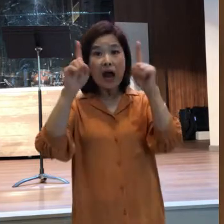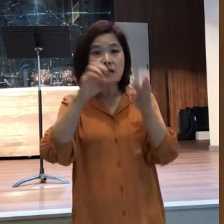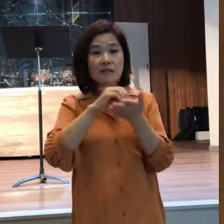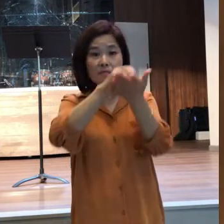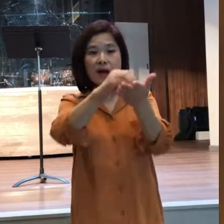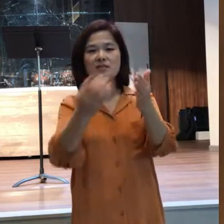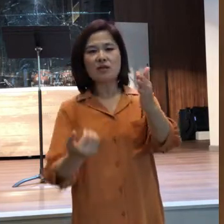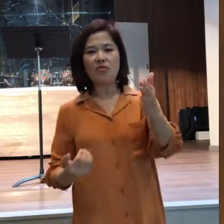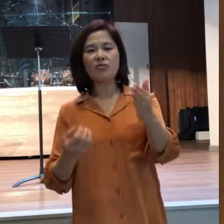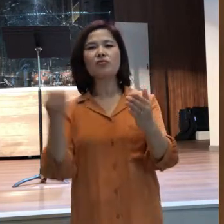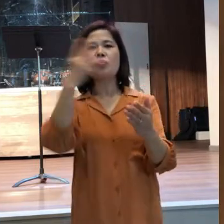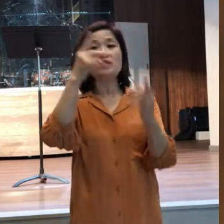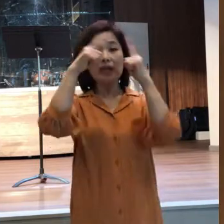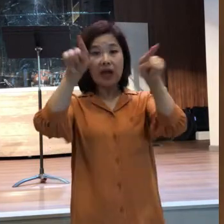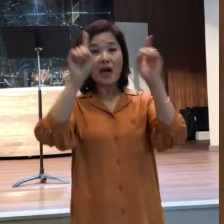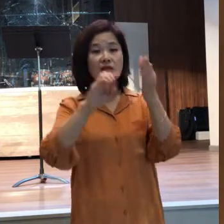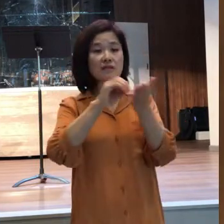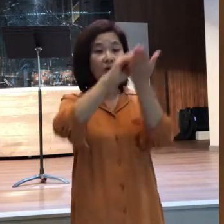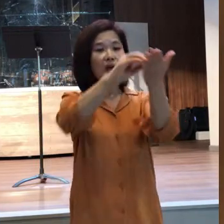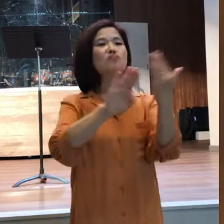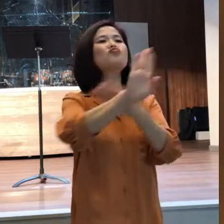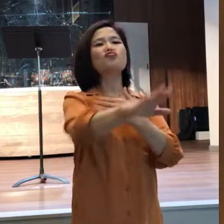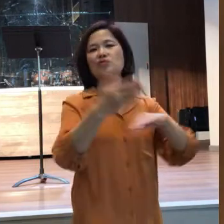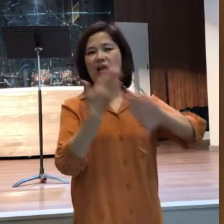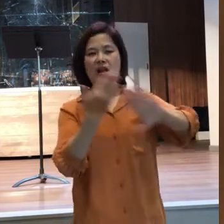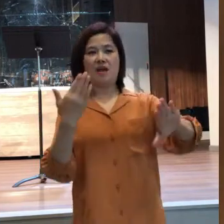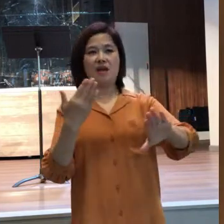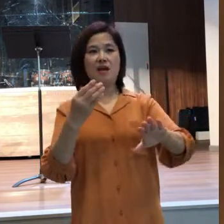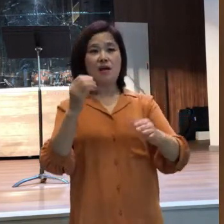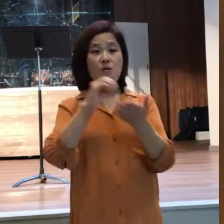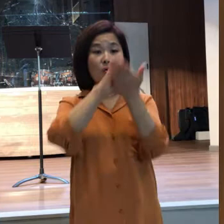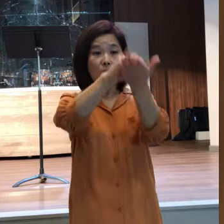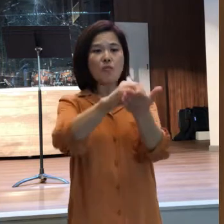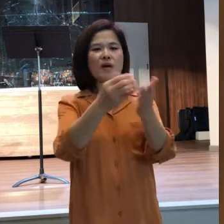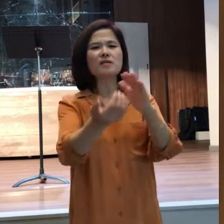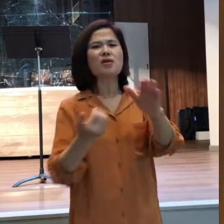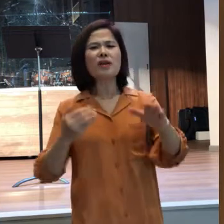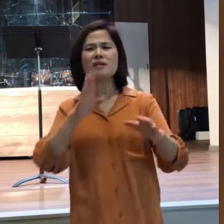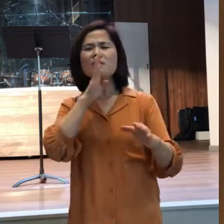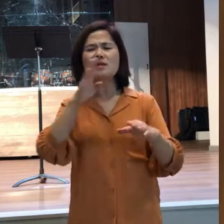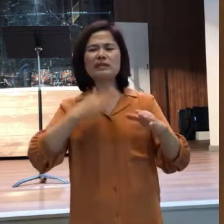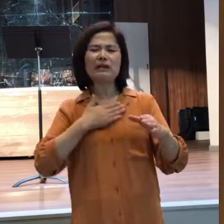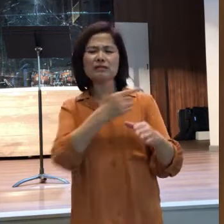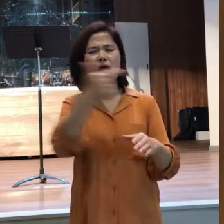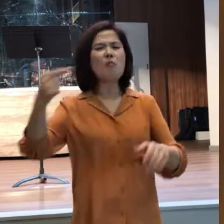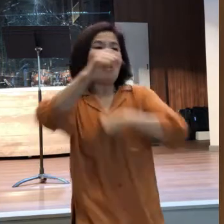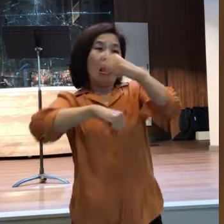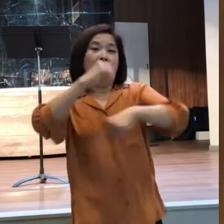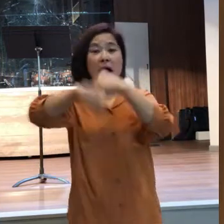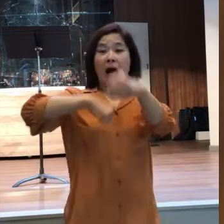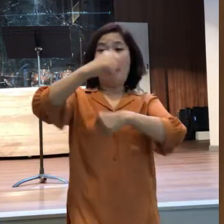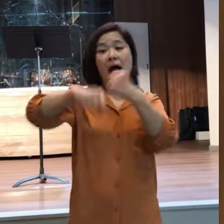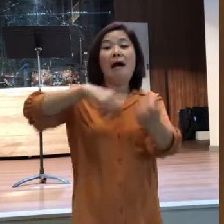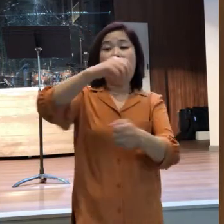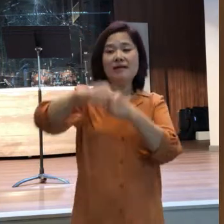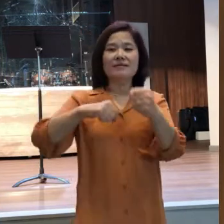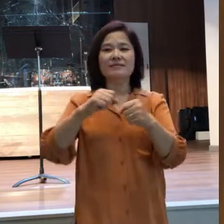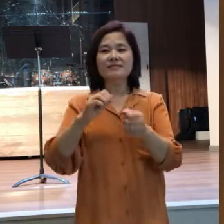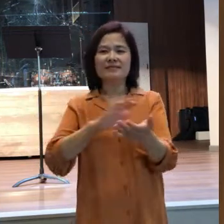들어가기 전과 후로 갈라집니다. 신학을 공부하기 전에 저는 너무도 자유분방하게